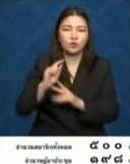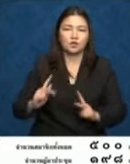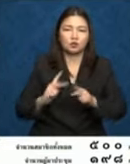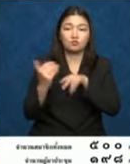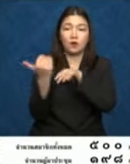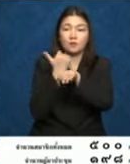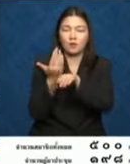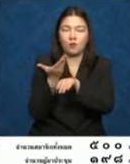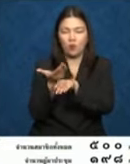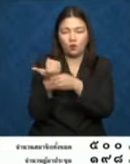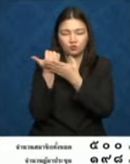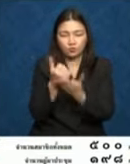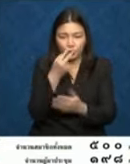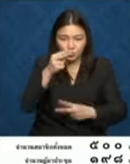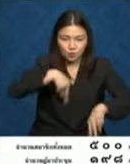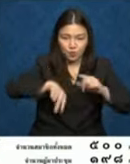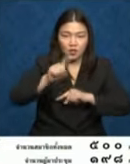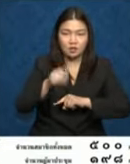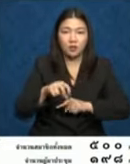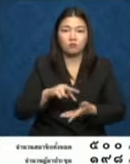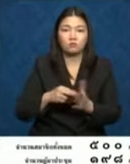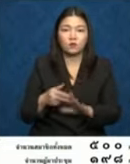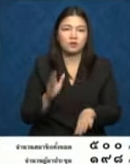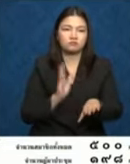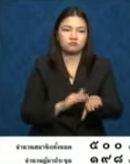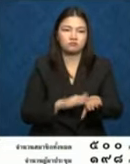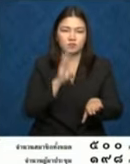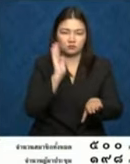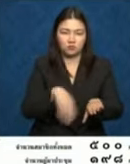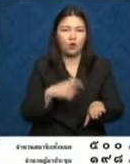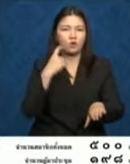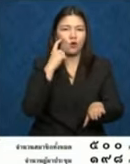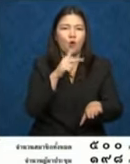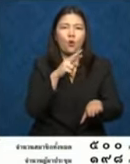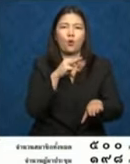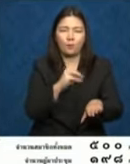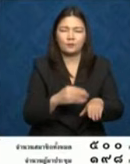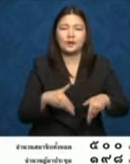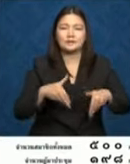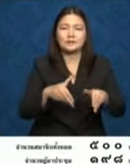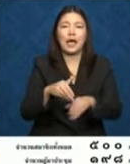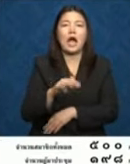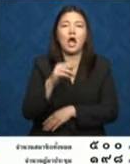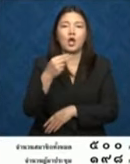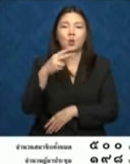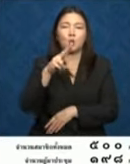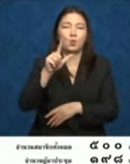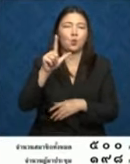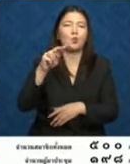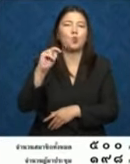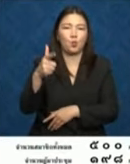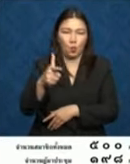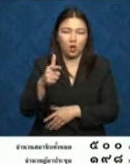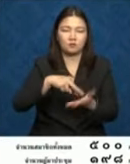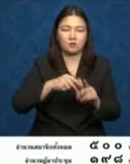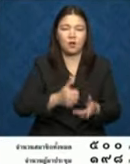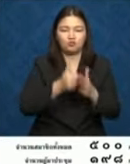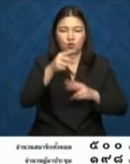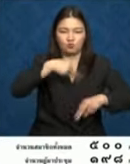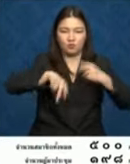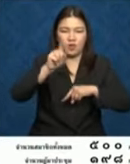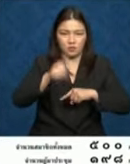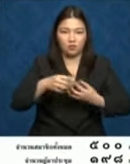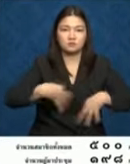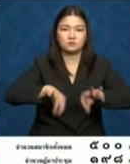คมนาคมจะปลุกให้กรมทางหลวงได้ตื่นขึ้นมารับรู้ถึงความเดือดร้อนของประชาชนและในท้ายที่สุดนั้น